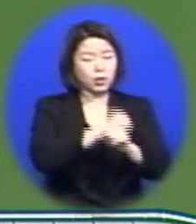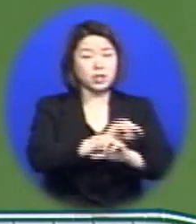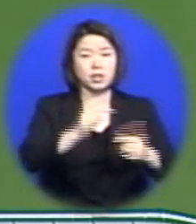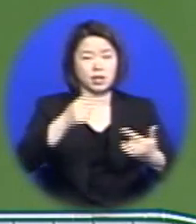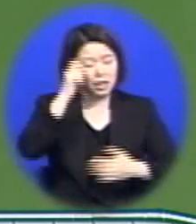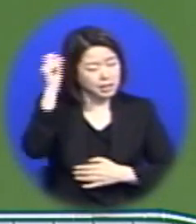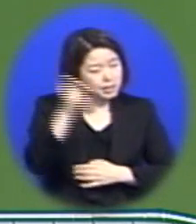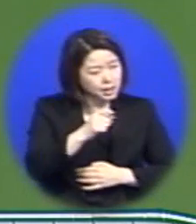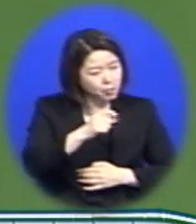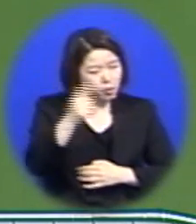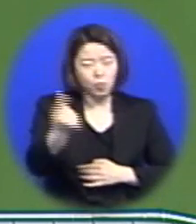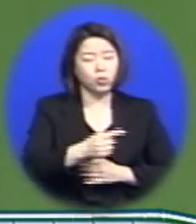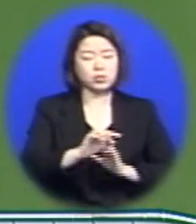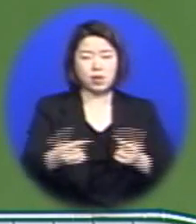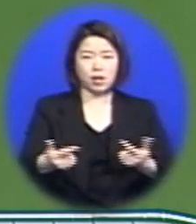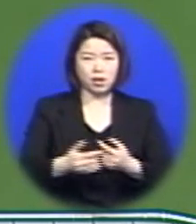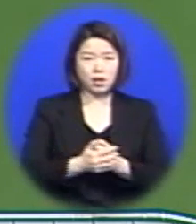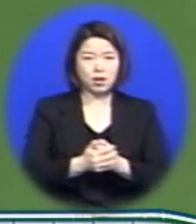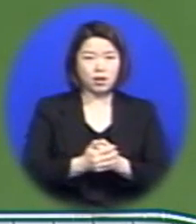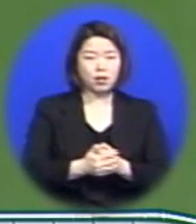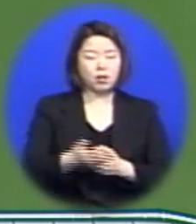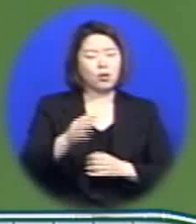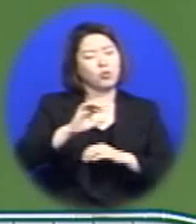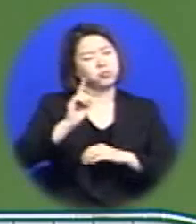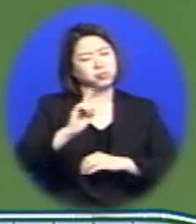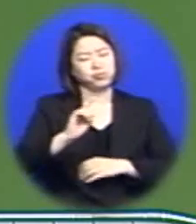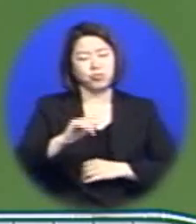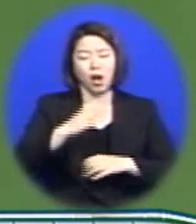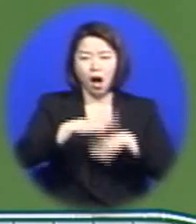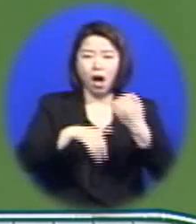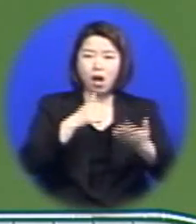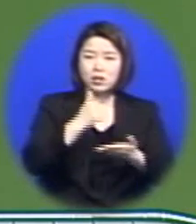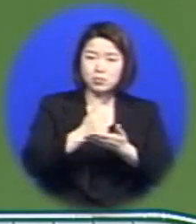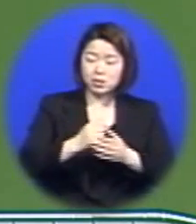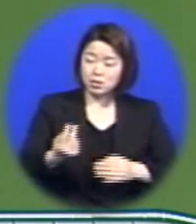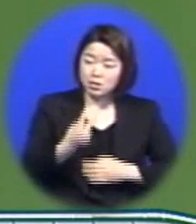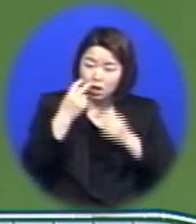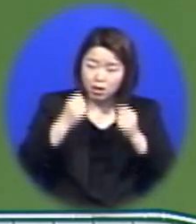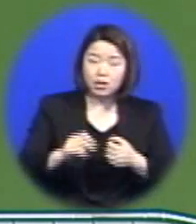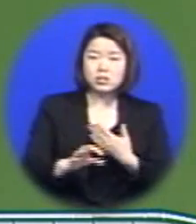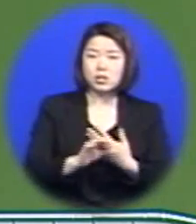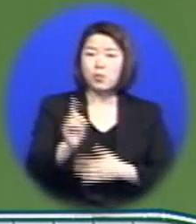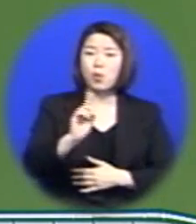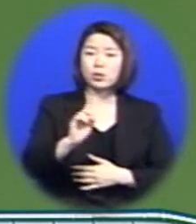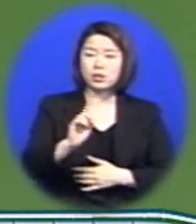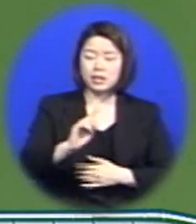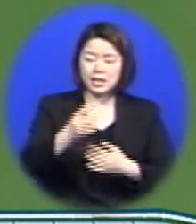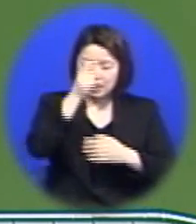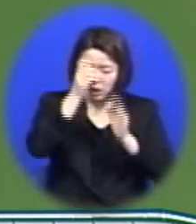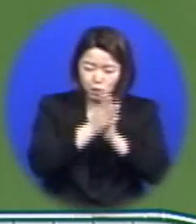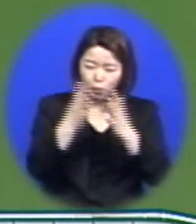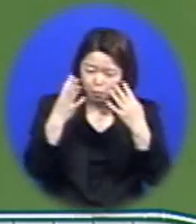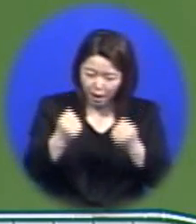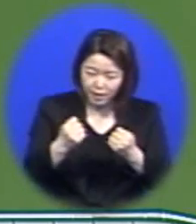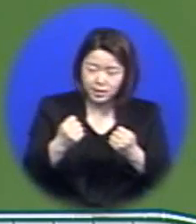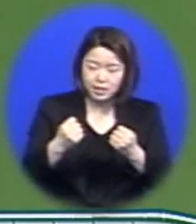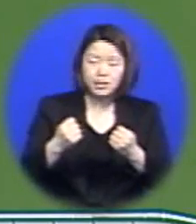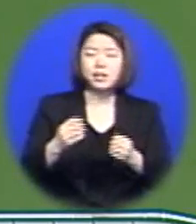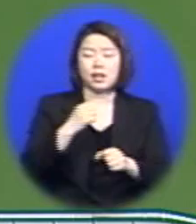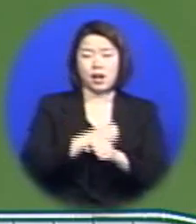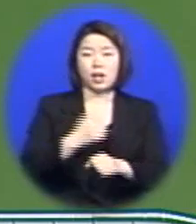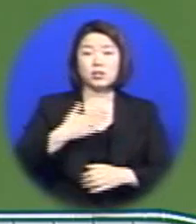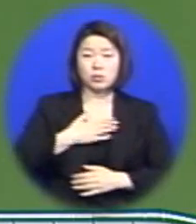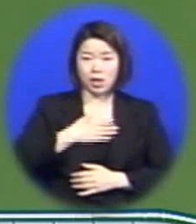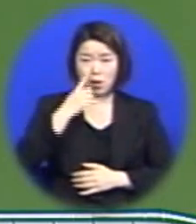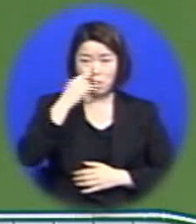기도도 안 나가는 분이에요 아니 세상에 하나님이 진짜 살아 계시다면 어떻게 기도 많이 하는 우리 어머니가 기도